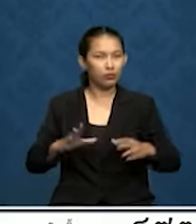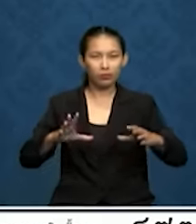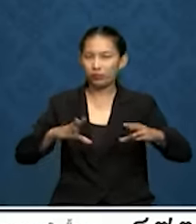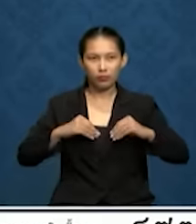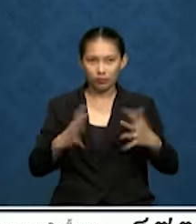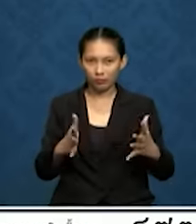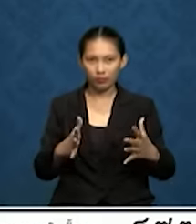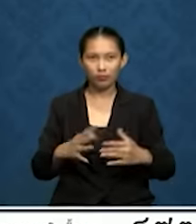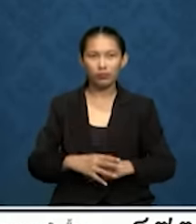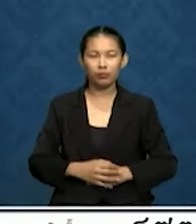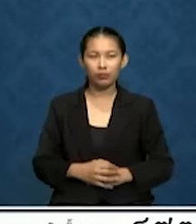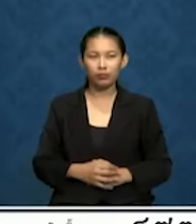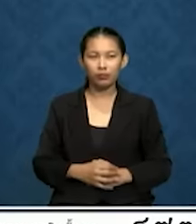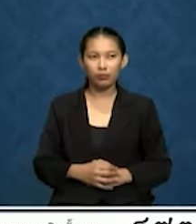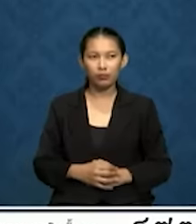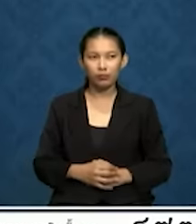อบค่ะ